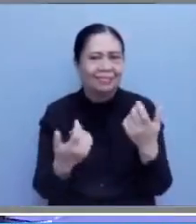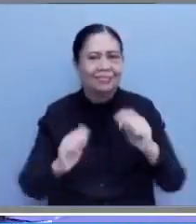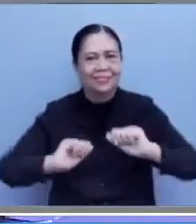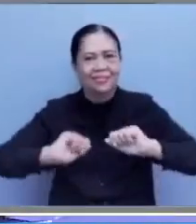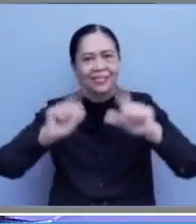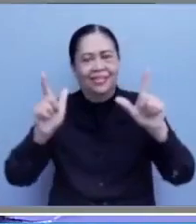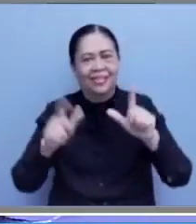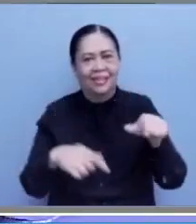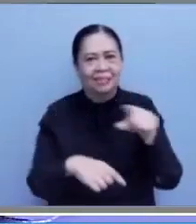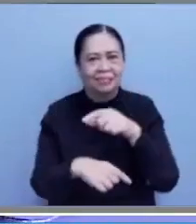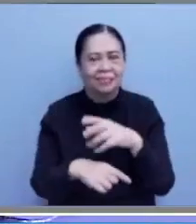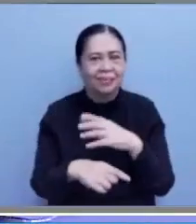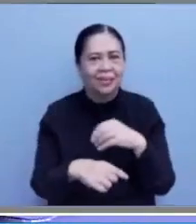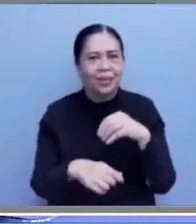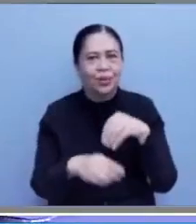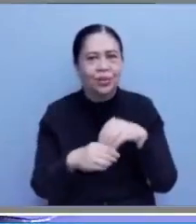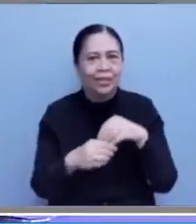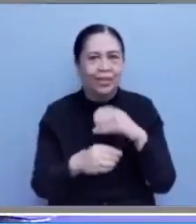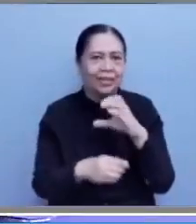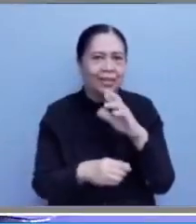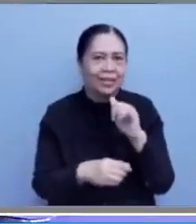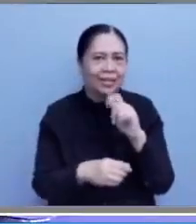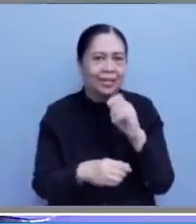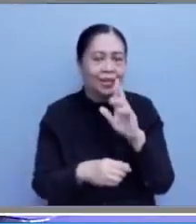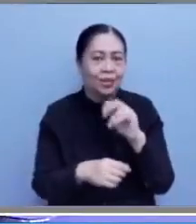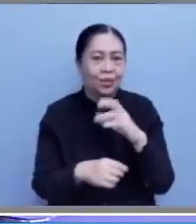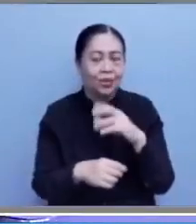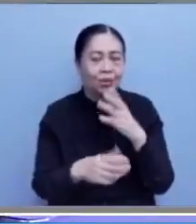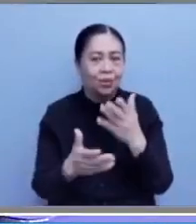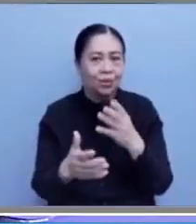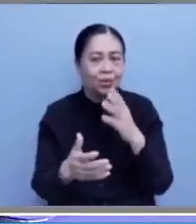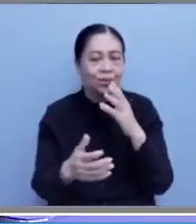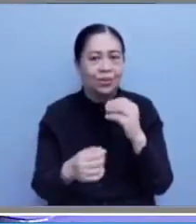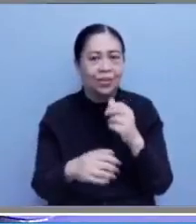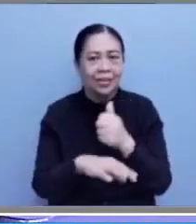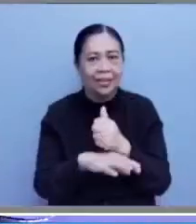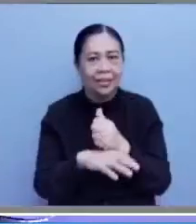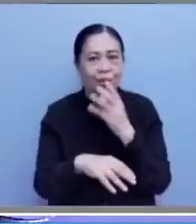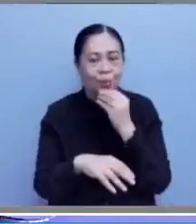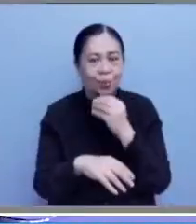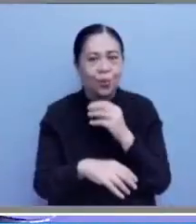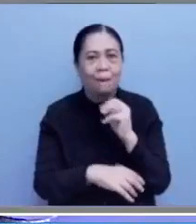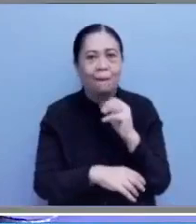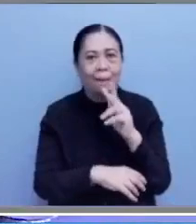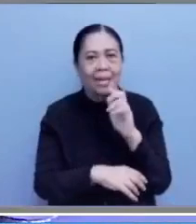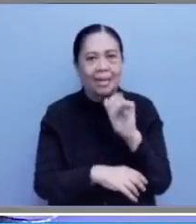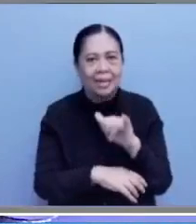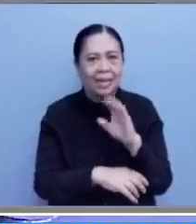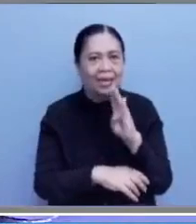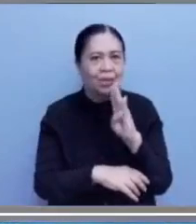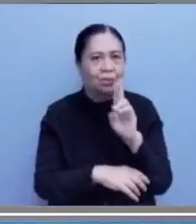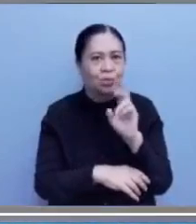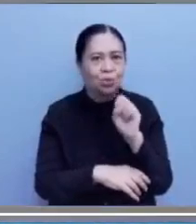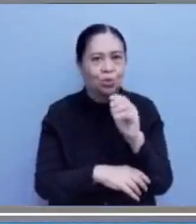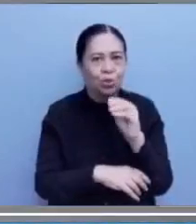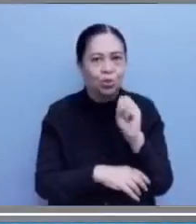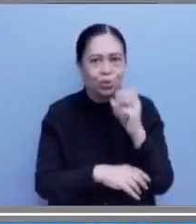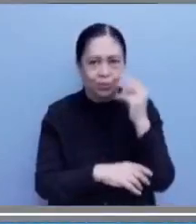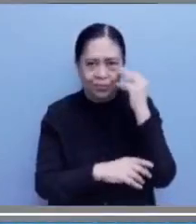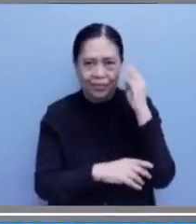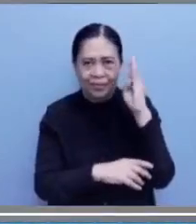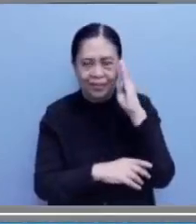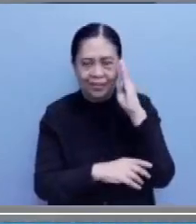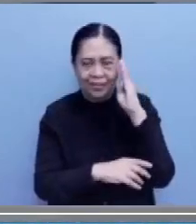creator at the man behind the latest discovery sa Ant Kingdom, Mr. Mikey Bustos. Good morning, Mikey, and welcome sa Balita